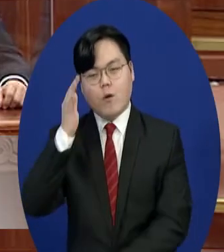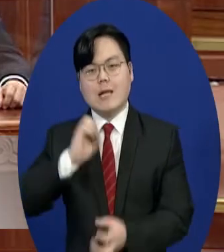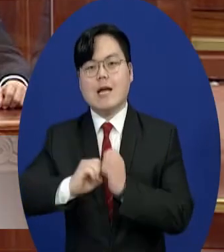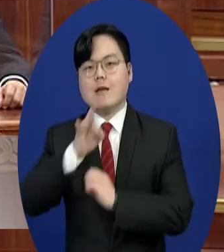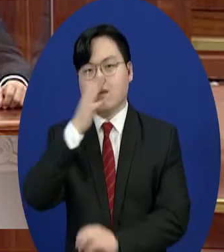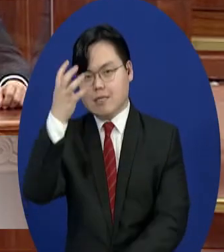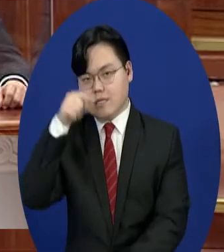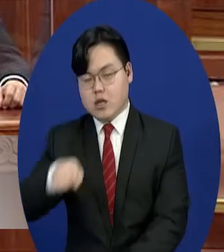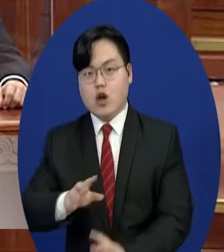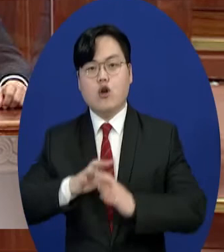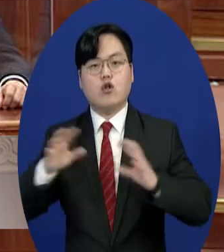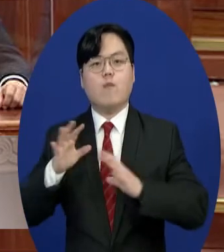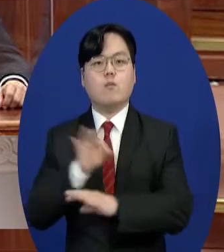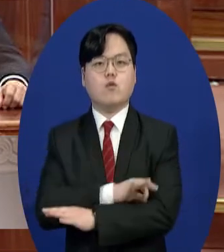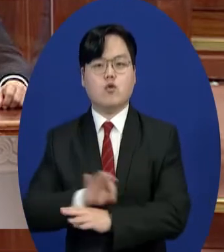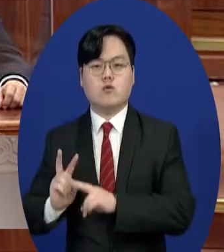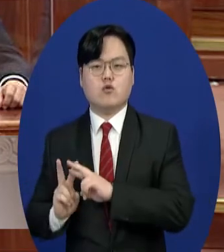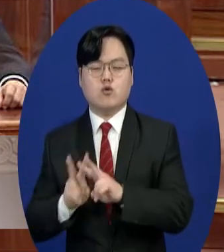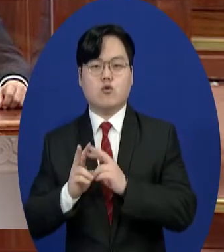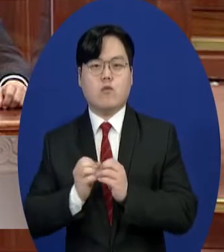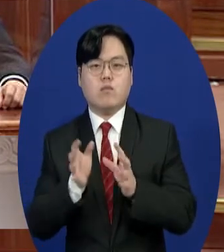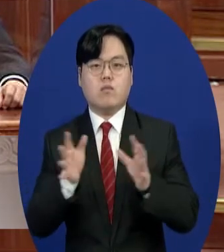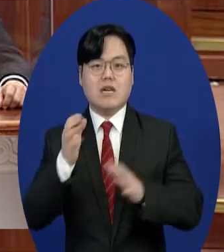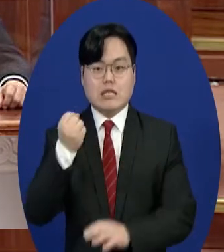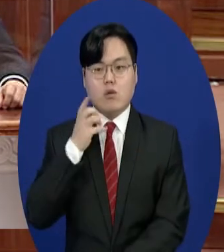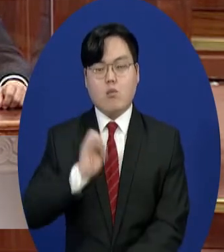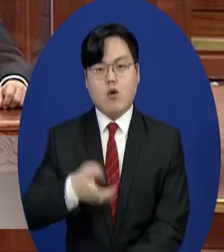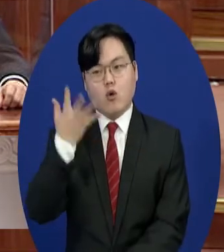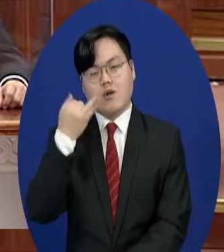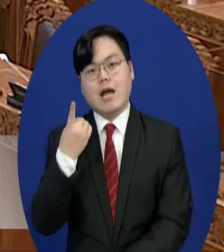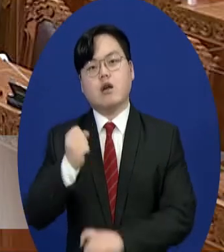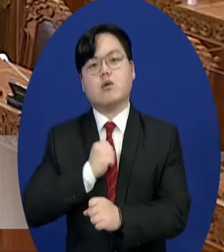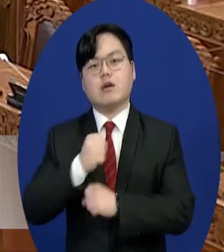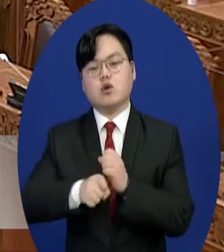байна. Мега төслүүдийг урагшлуулж чадвал ойрын 10 жилд монголчууд